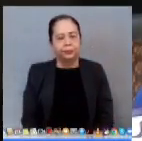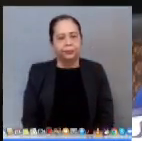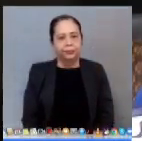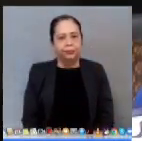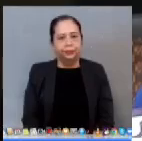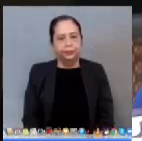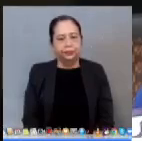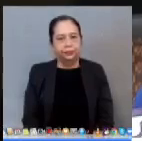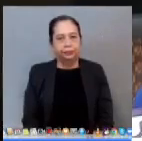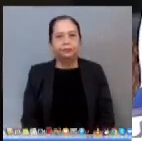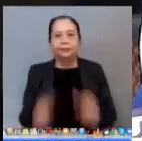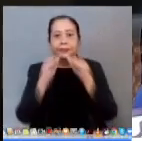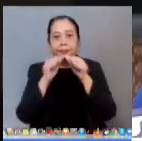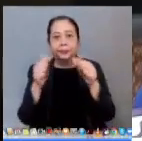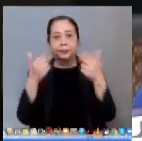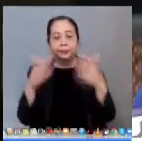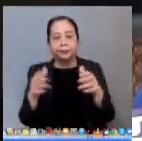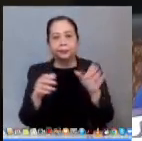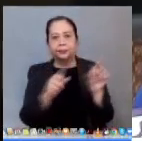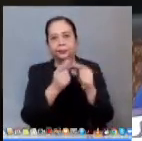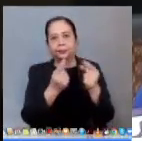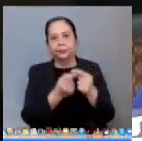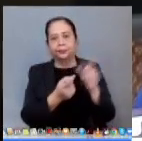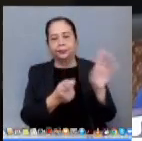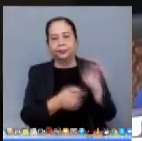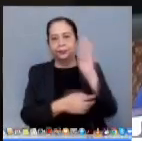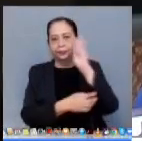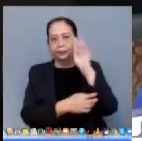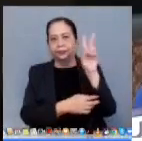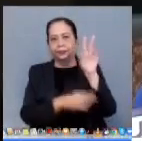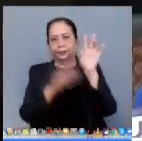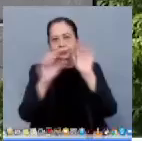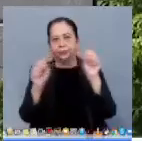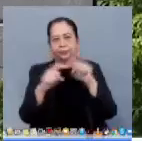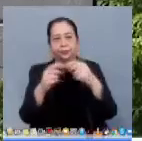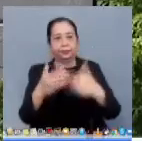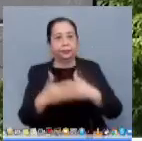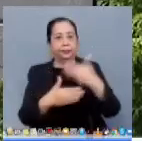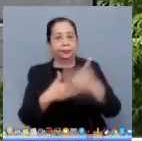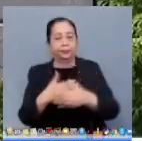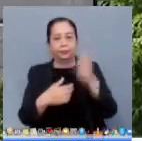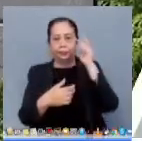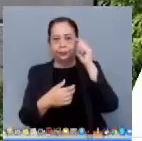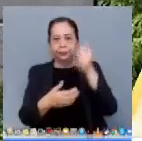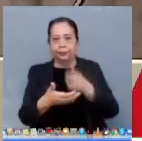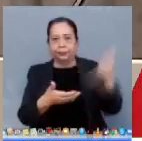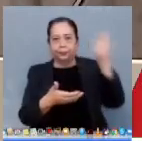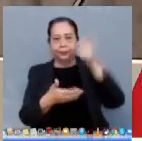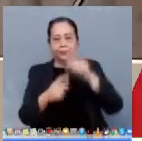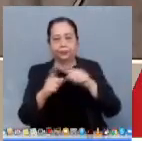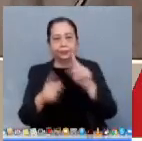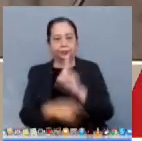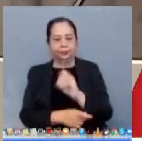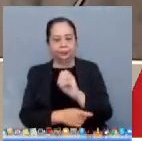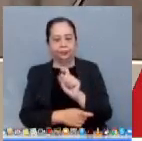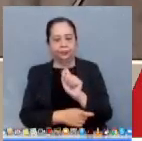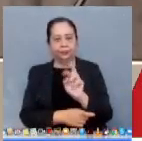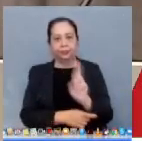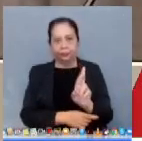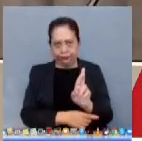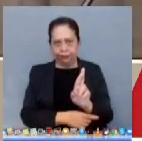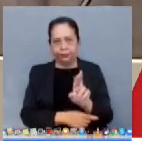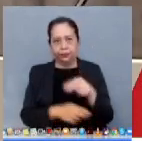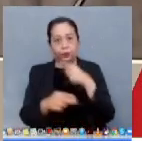Inanunsyo na ng kampo ni President-elect Bongbong Marcos ang magiging susunod na kalihim ng Department of Transportation o DOTR. Yan ay si dating